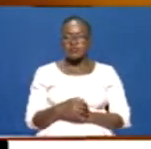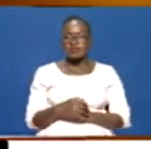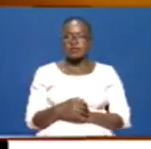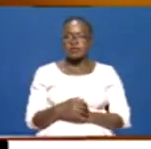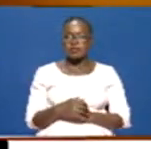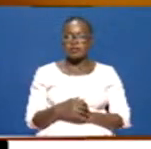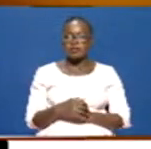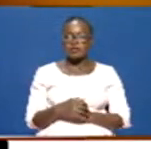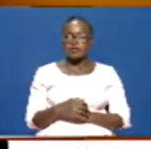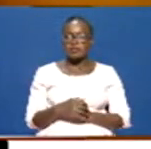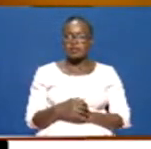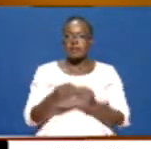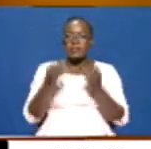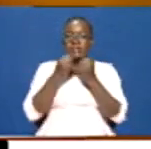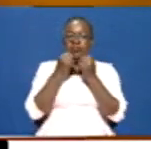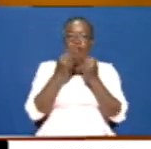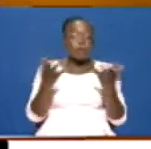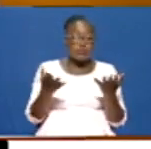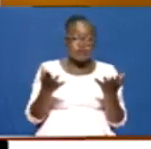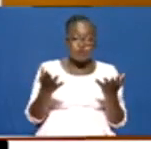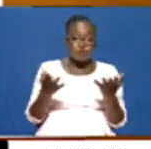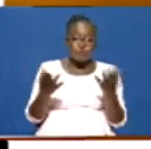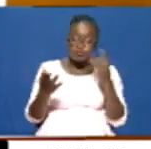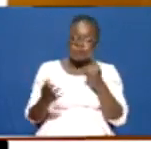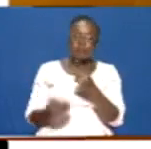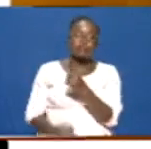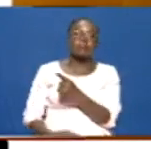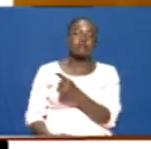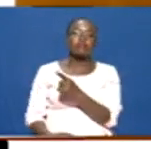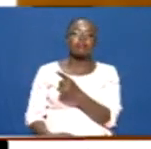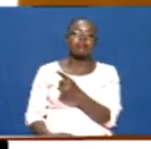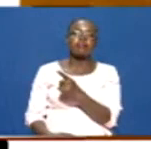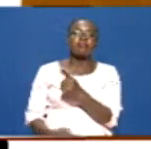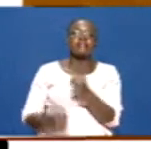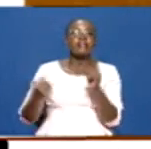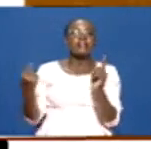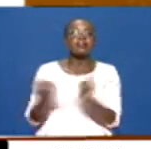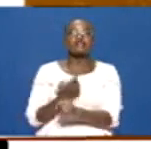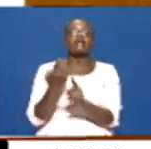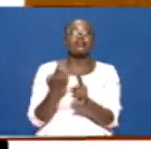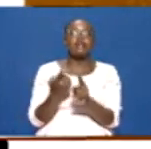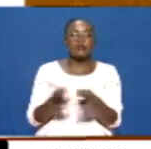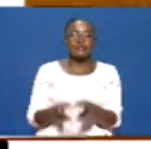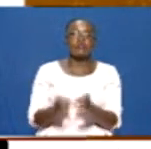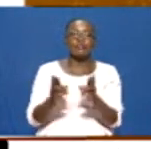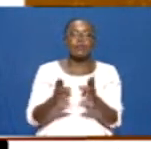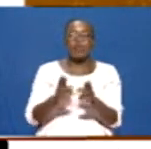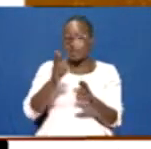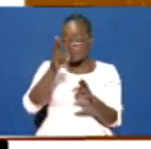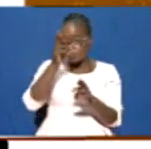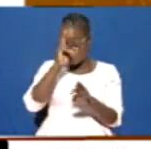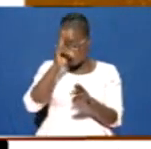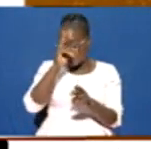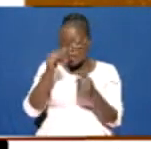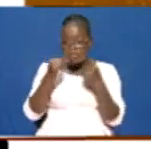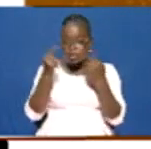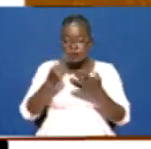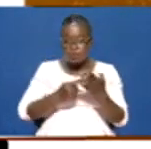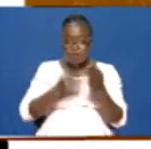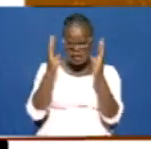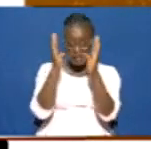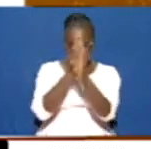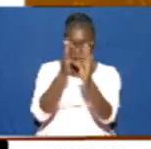Habari kumhusu mshukiwa wa ugaidi Elgiva Bwire zilichukua mkondo mpya leo baada ya polisi kutangaza kuwa yuko mafichoni, licha ya